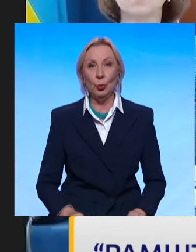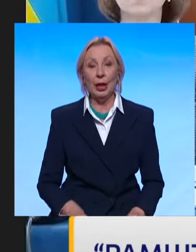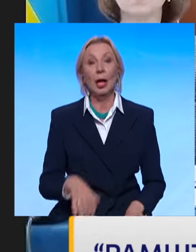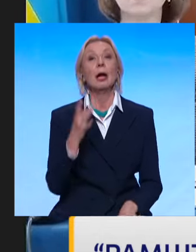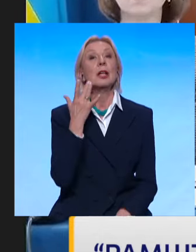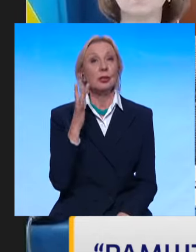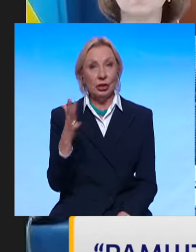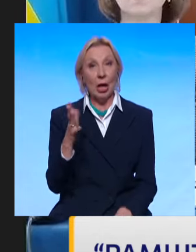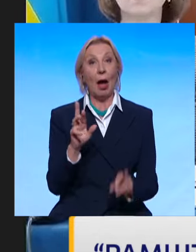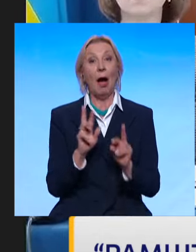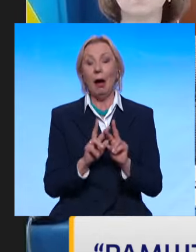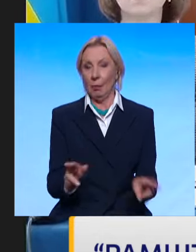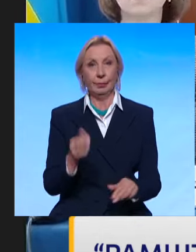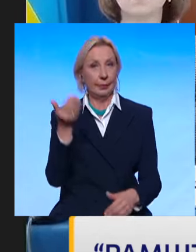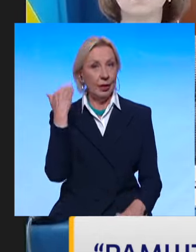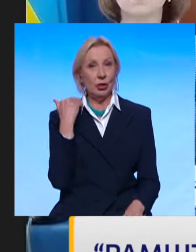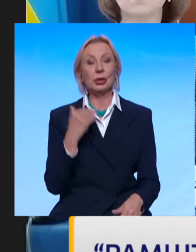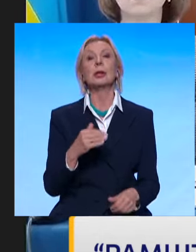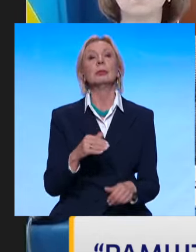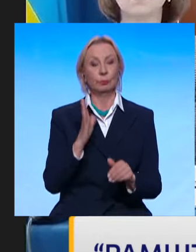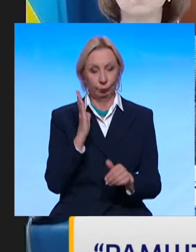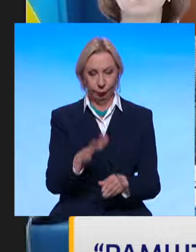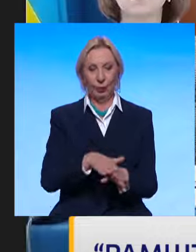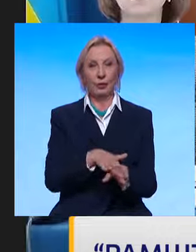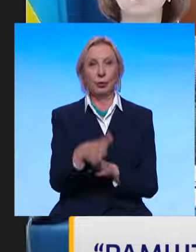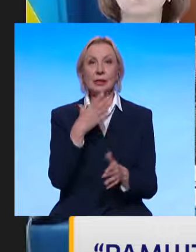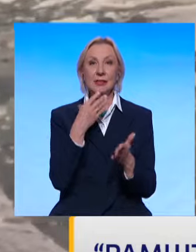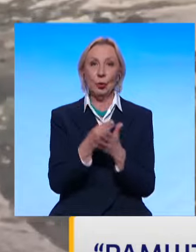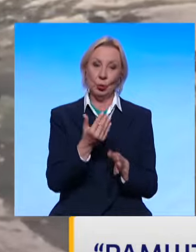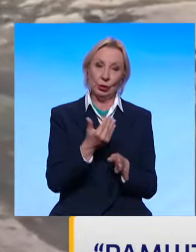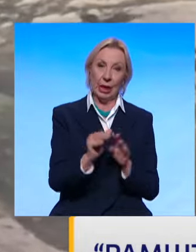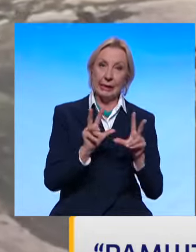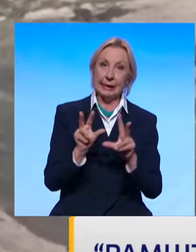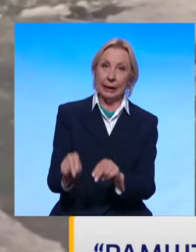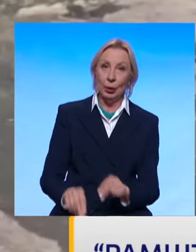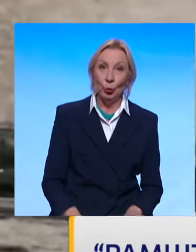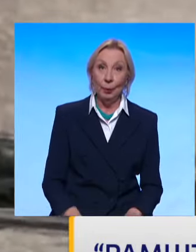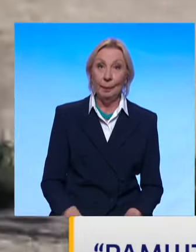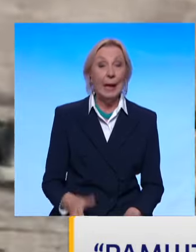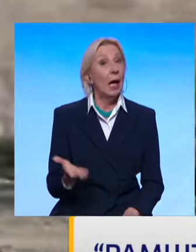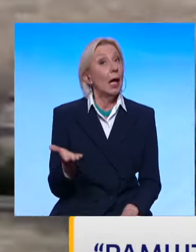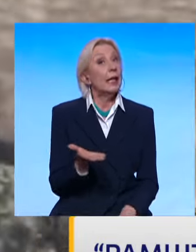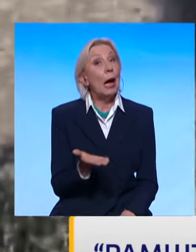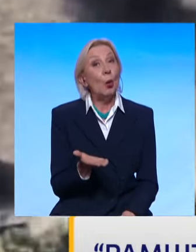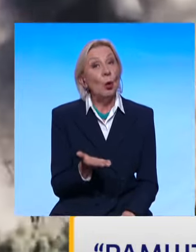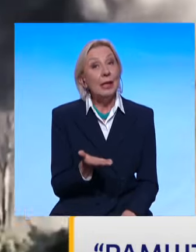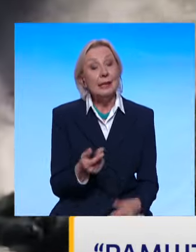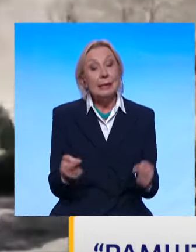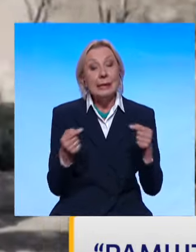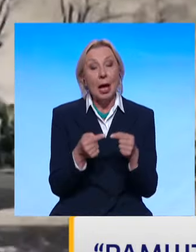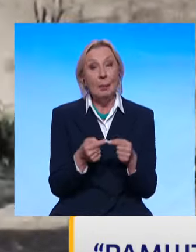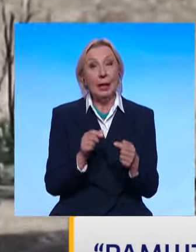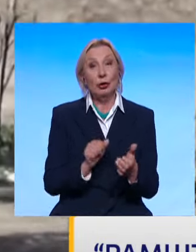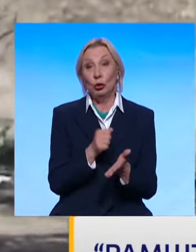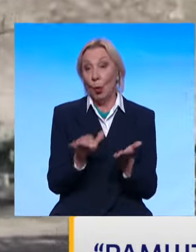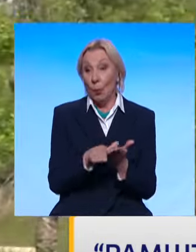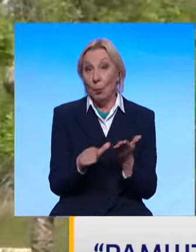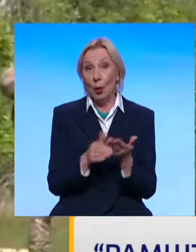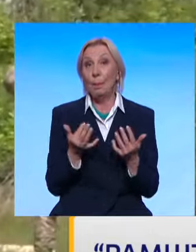Штати, як і раніше, рішуче налаштовані виконувати свою частину. Якої саме допомоги в контексті російського